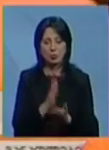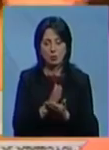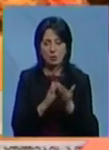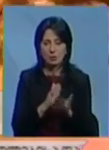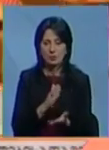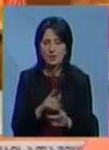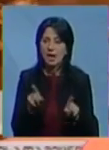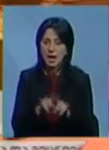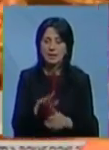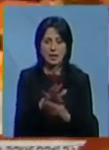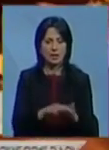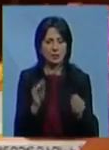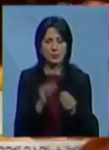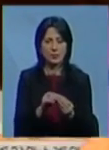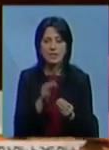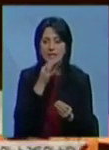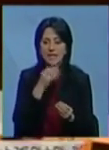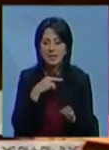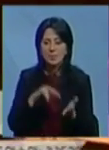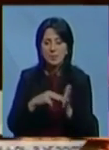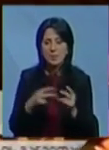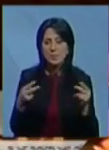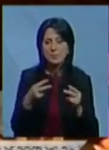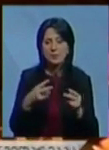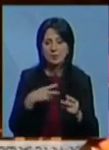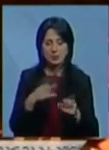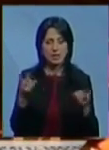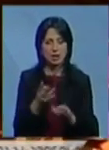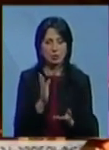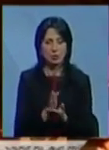მოსამსახურეა და ასეც გაგრძელდება, სანამ ჩვენი სტრატეგიული პარტნიორი ამას საჭიროდ მიიჩნევს.